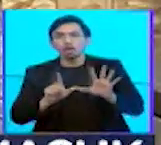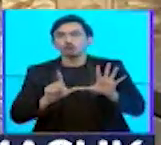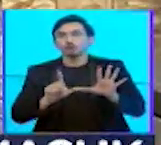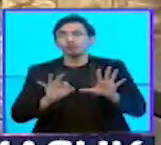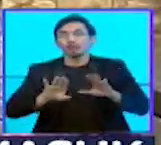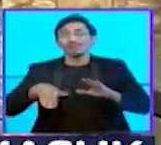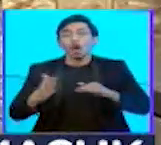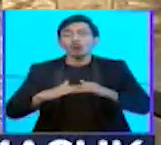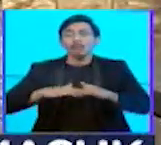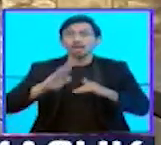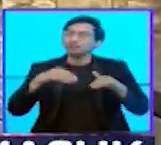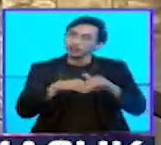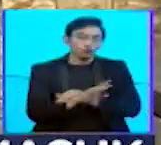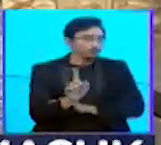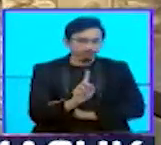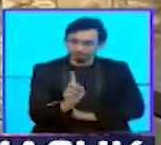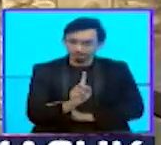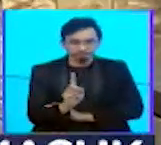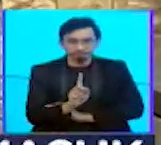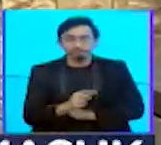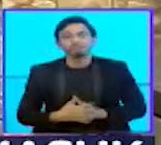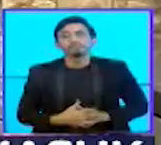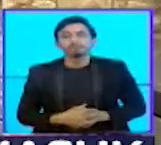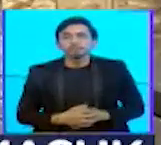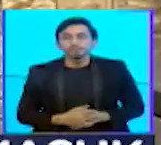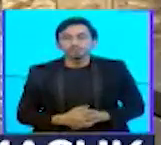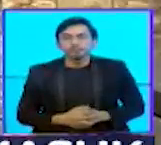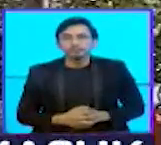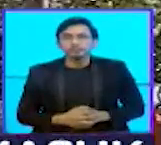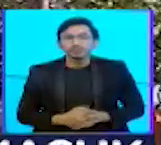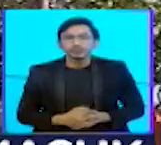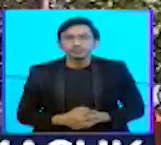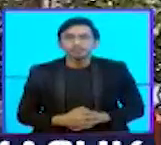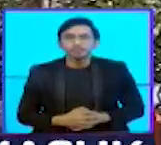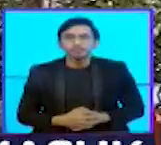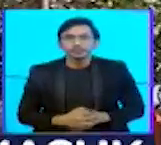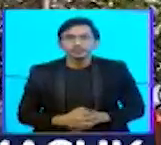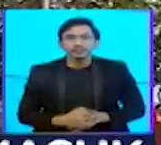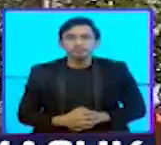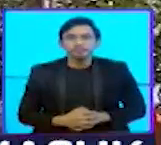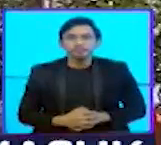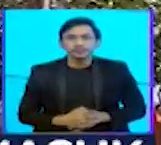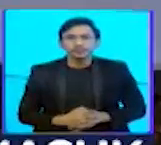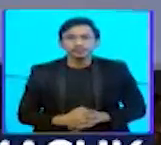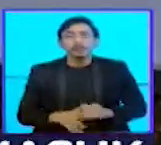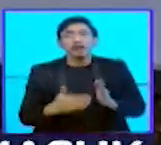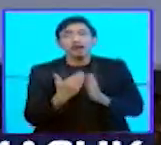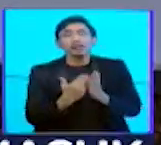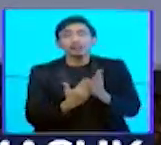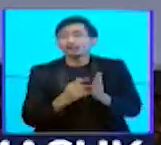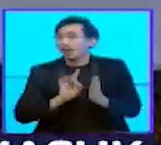tujuh tahun juga sama tidak diperintahkan untuk melakukan aktivitas di kawasan Ancol ini Kemudian untuk persyaratan lain yang dimana